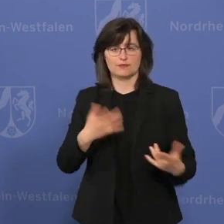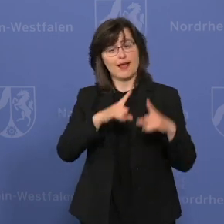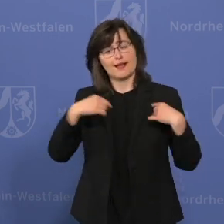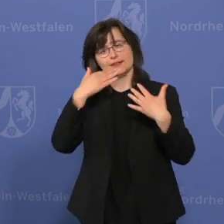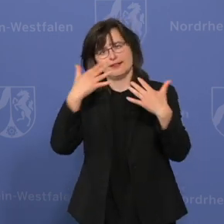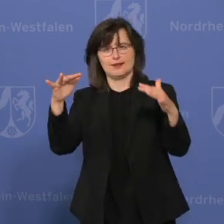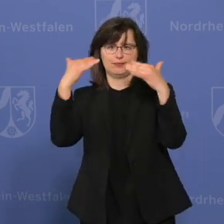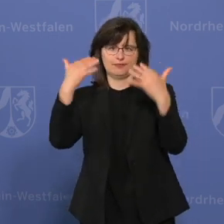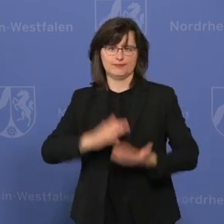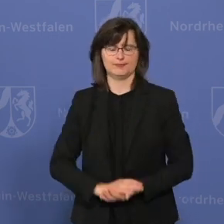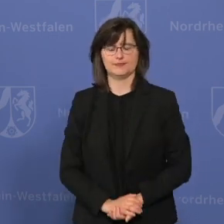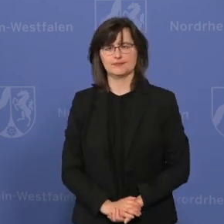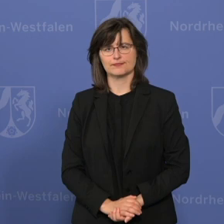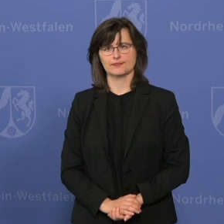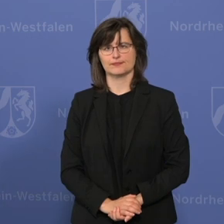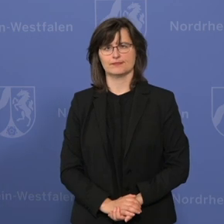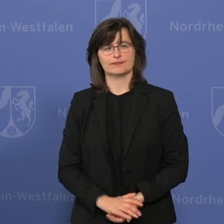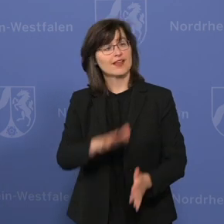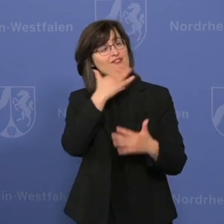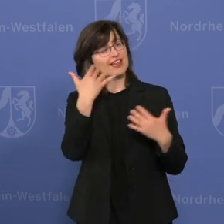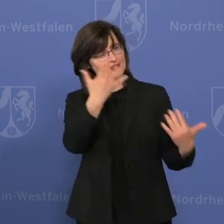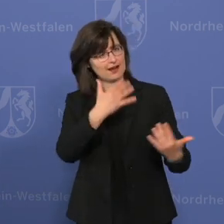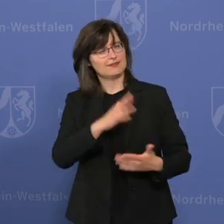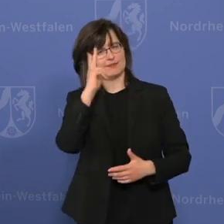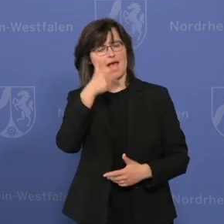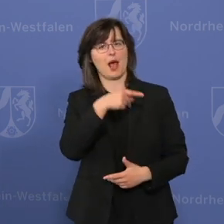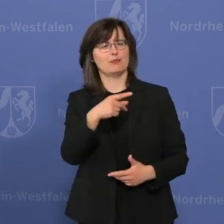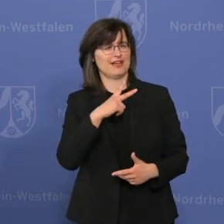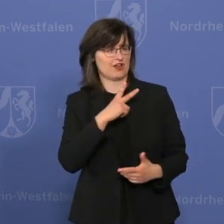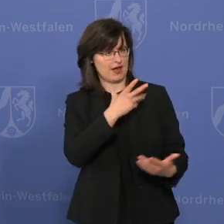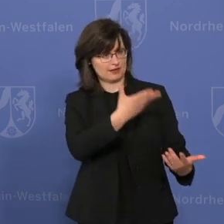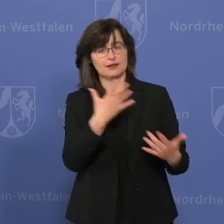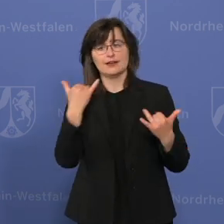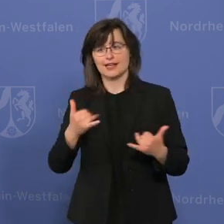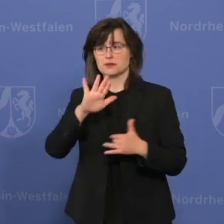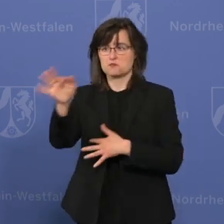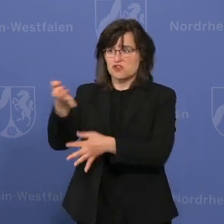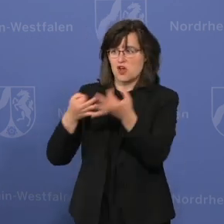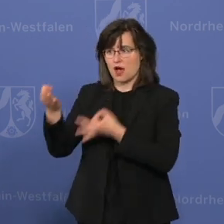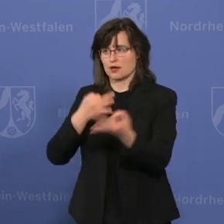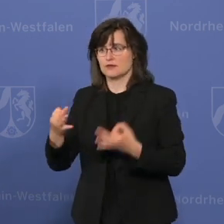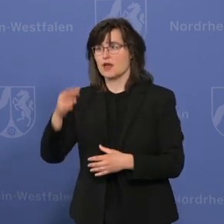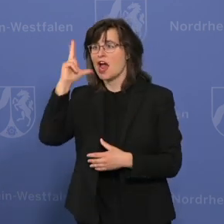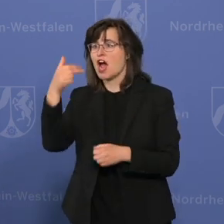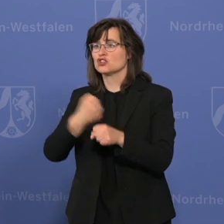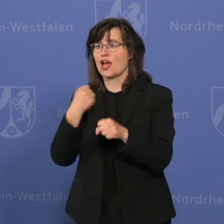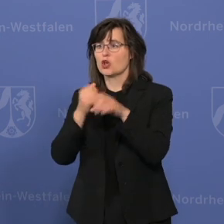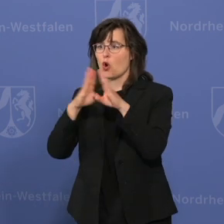Ihre Aufmerksamkeit. Vielen Dank, Herr Minister Pinkwart. Wir kommen jetzt zu Ihren Fragen. Herr Steinhäuser vom